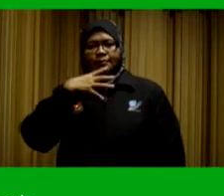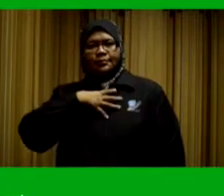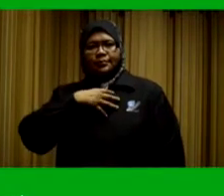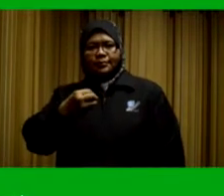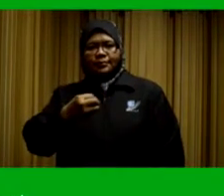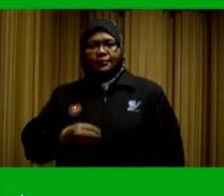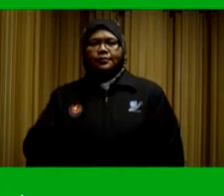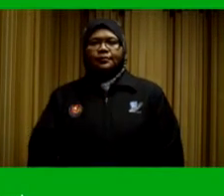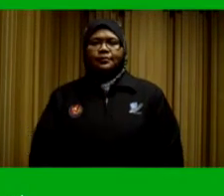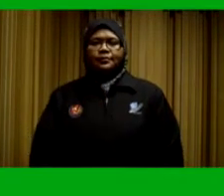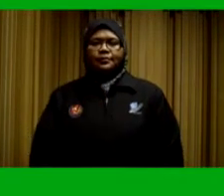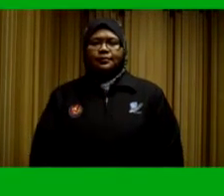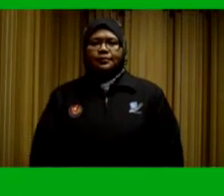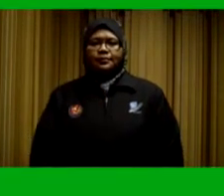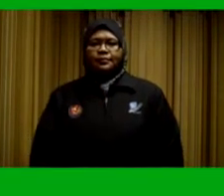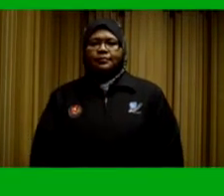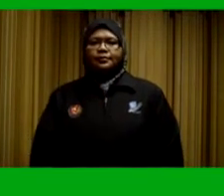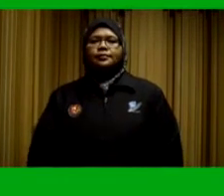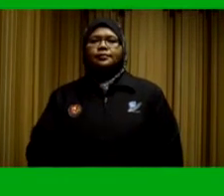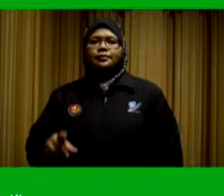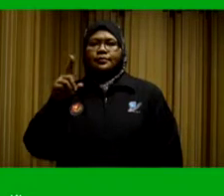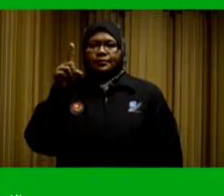1 ulas bawang putih,